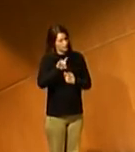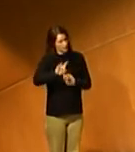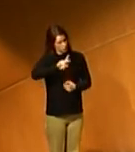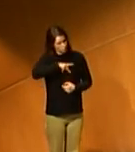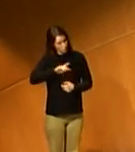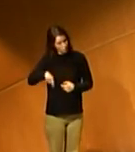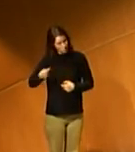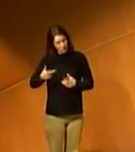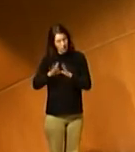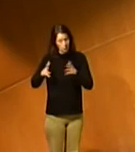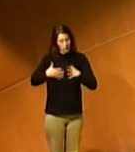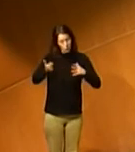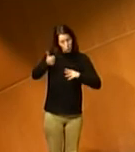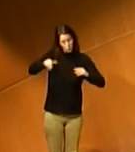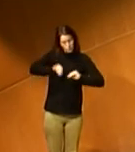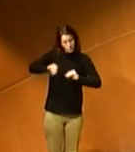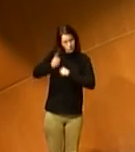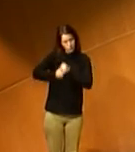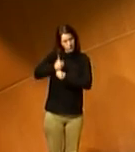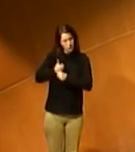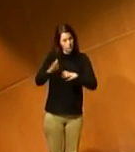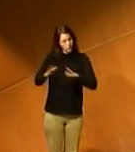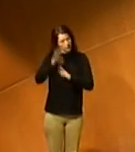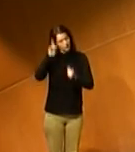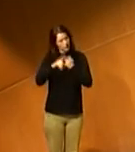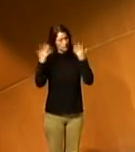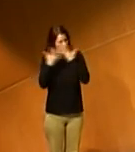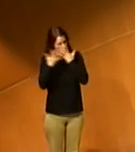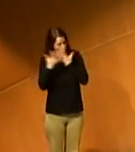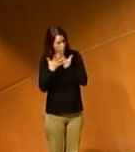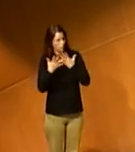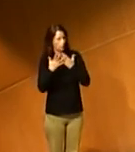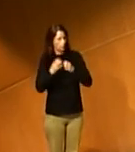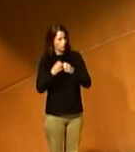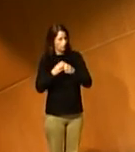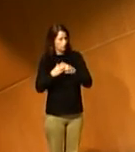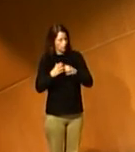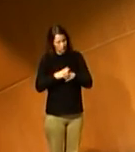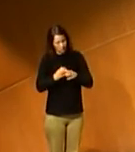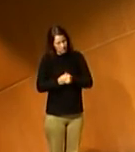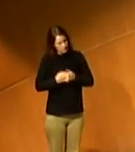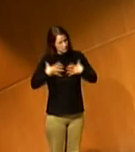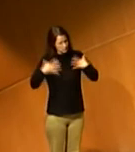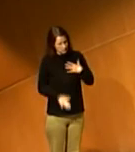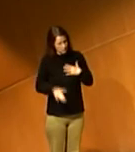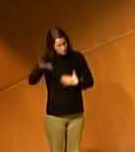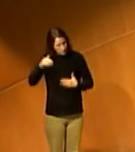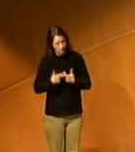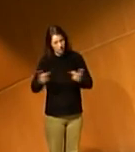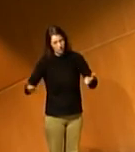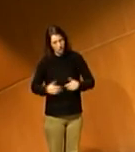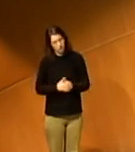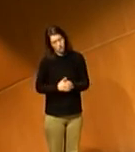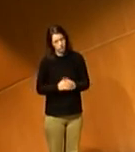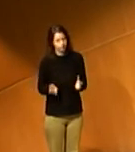de temps en temps. Sur les troubles envahissants du développement, par exemple, des choses comme ça. Mais sinon,